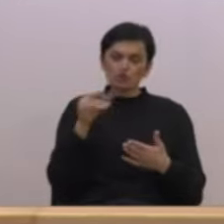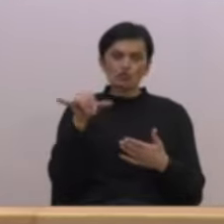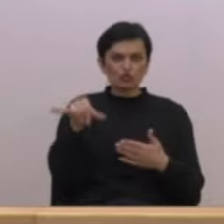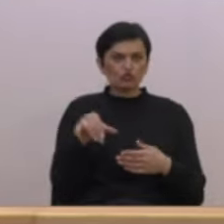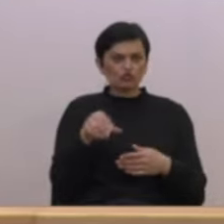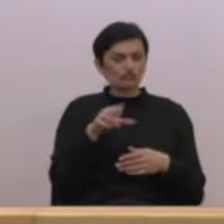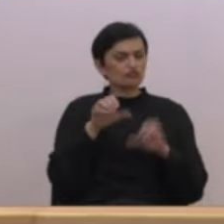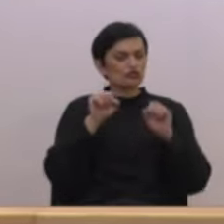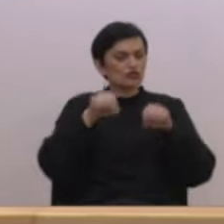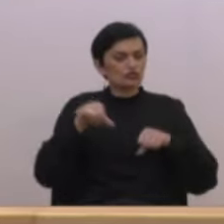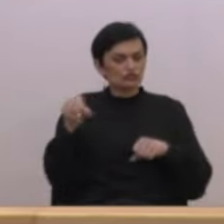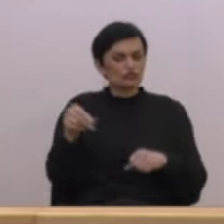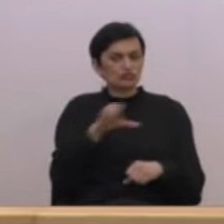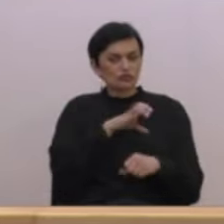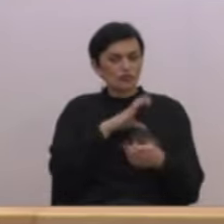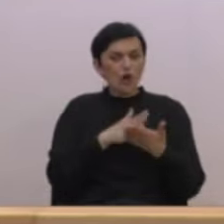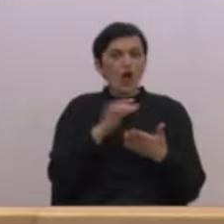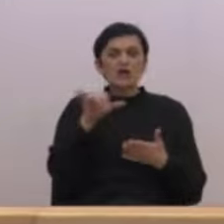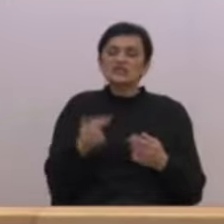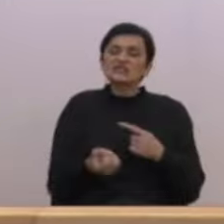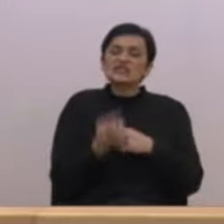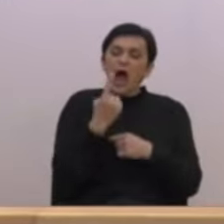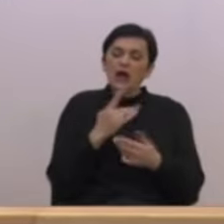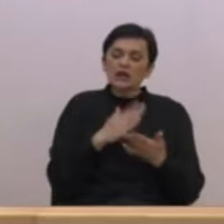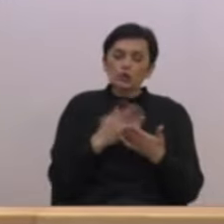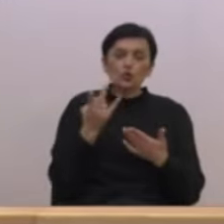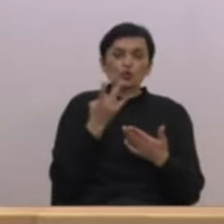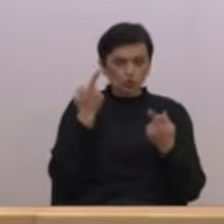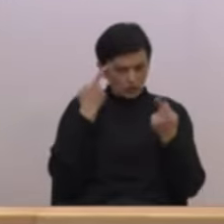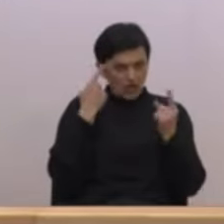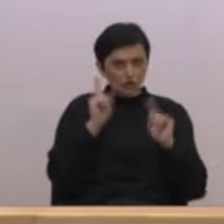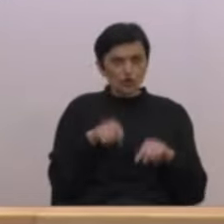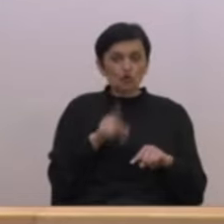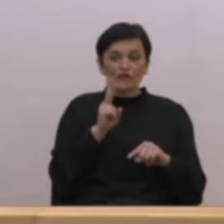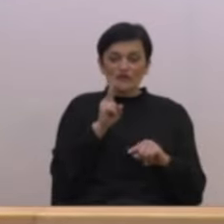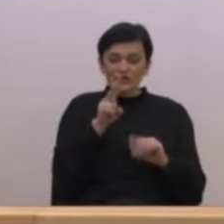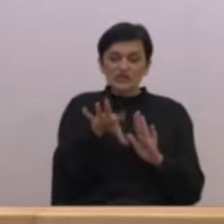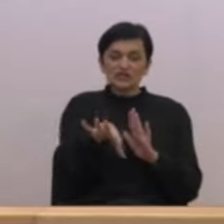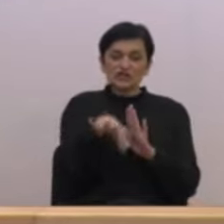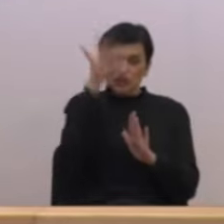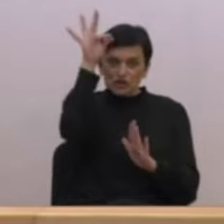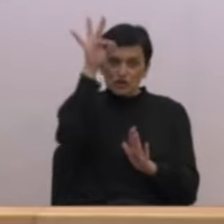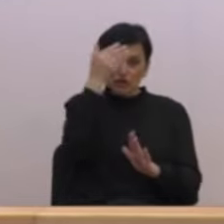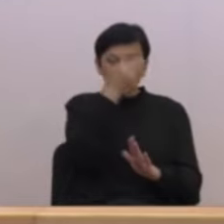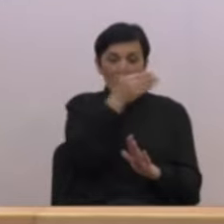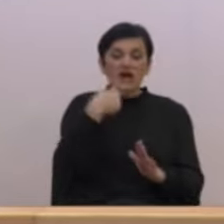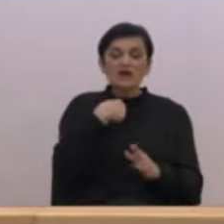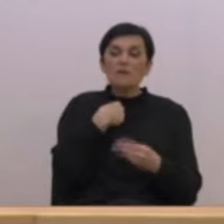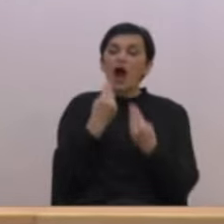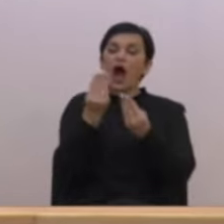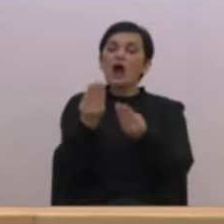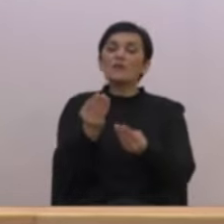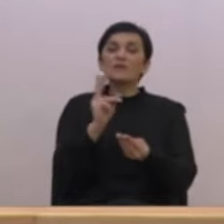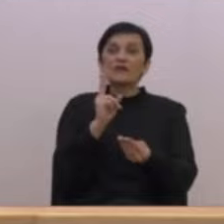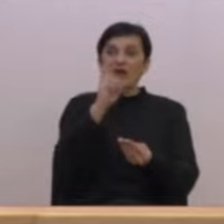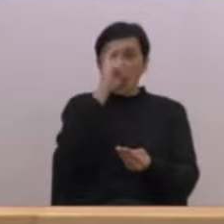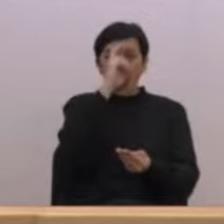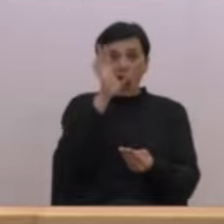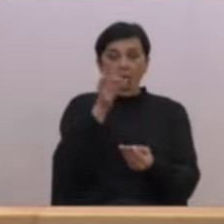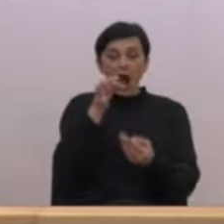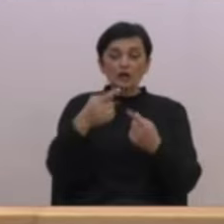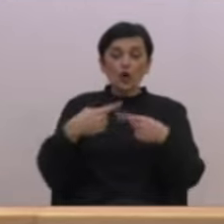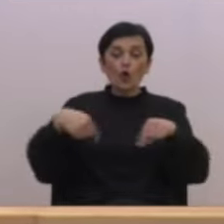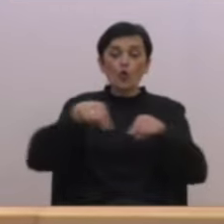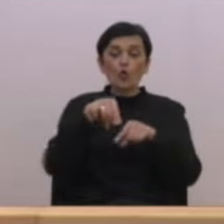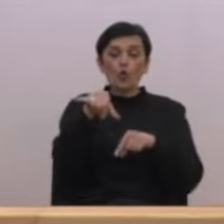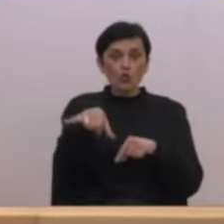ადამიანია, საიდან აქვს შეძლება თუ არ არის, უნდა იცოდნენ ვის ირჩევენ ხალხ, მას ვისაძლევენ. არა სამთავრობო ორგანიზაციებს თუ